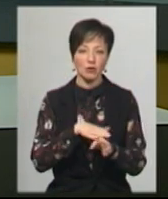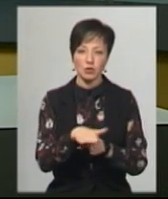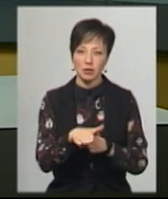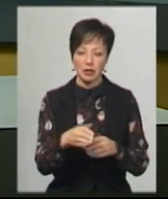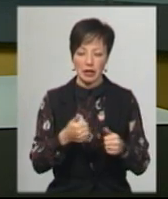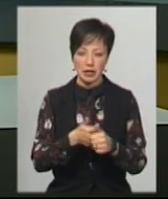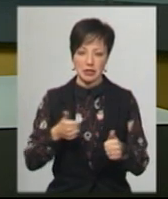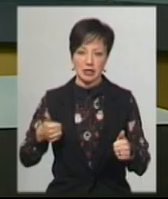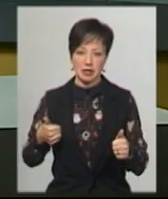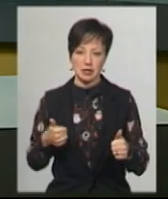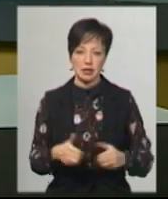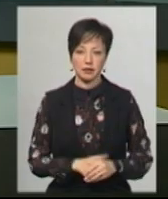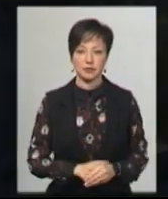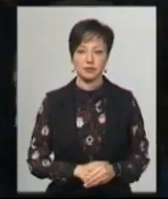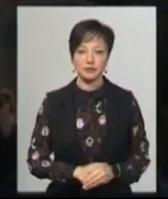дотримувалися дистанції.